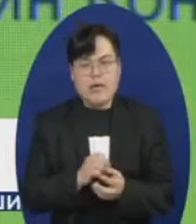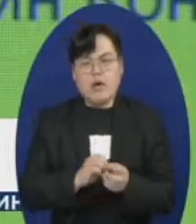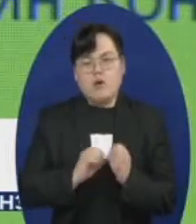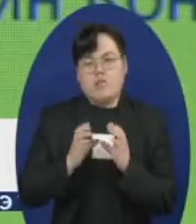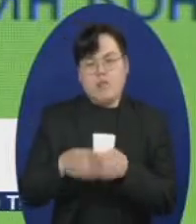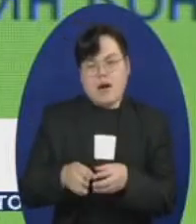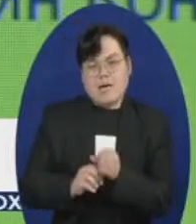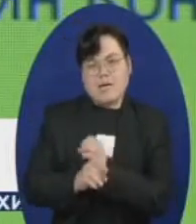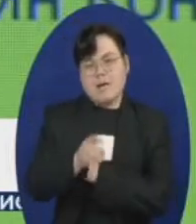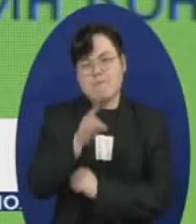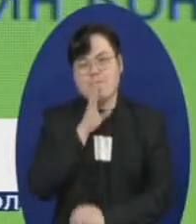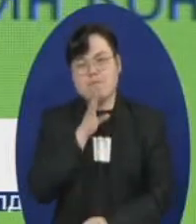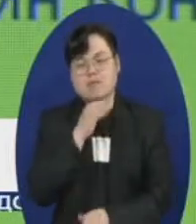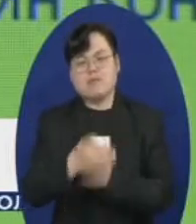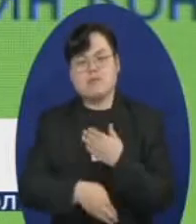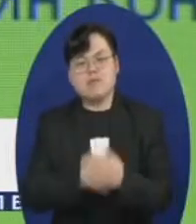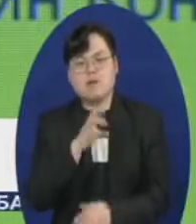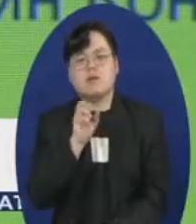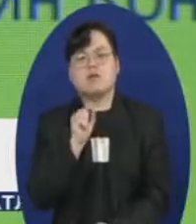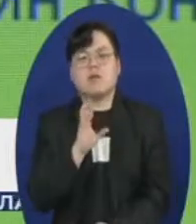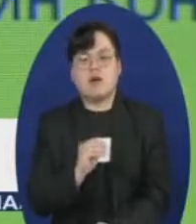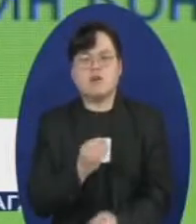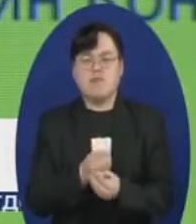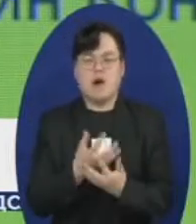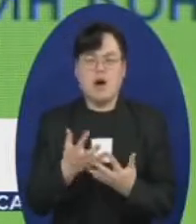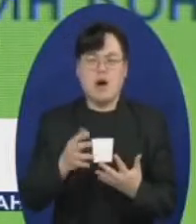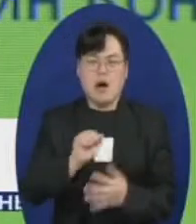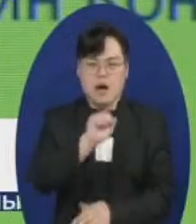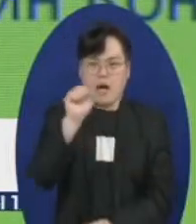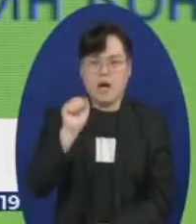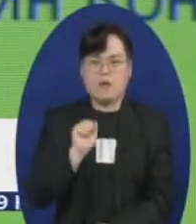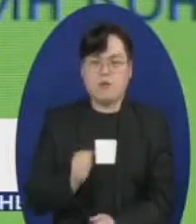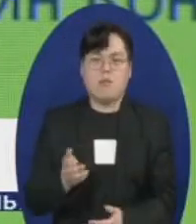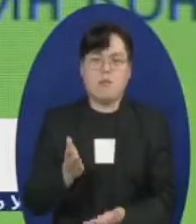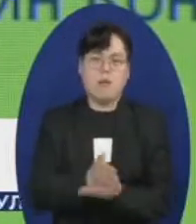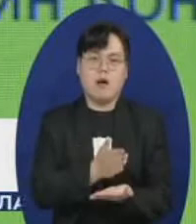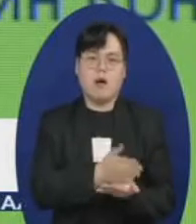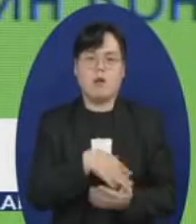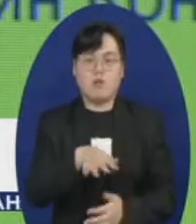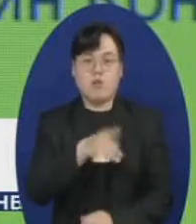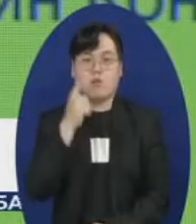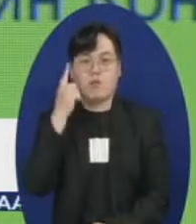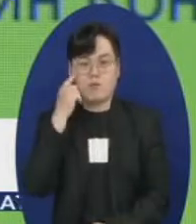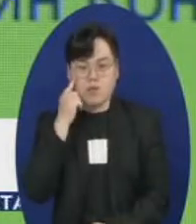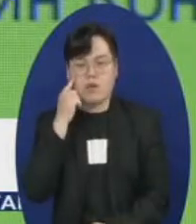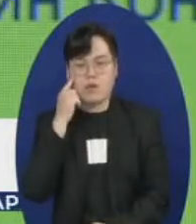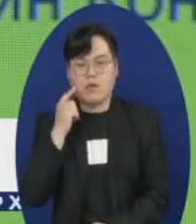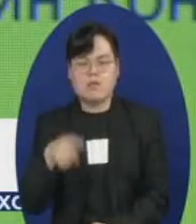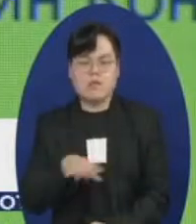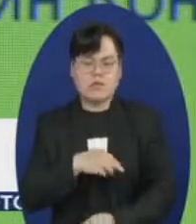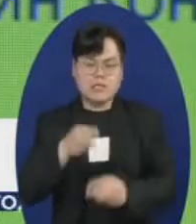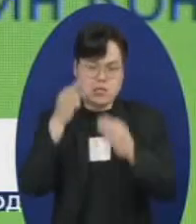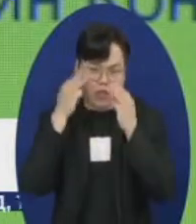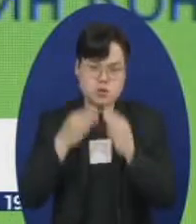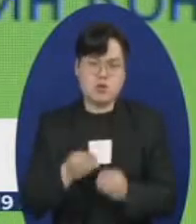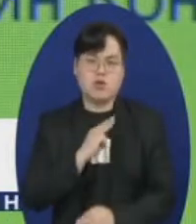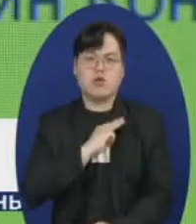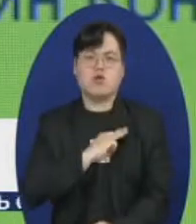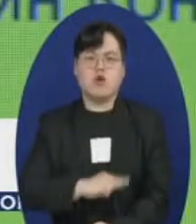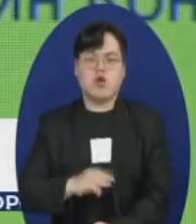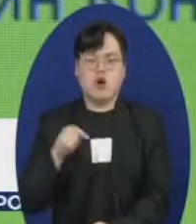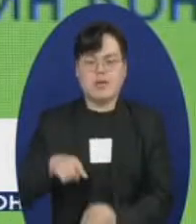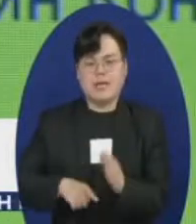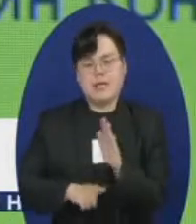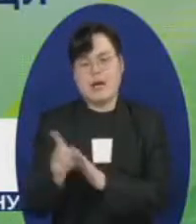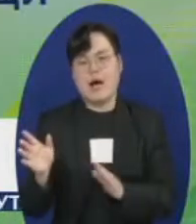асуудлыг бодож шийдвэрлэх зэрэг олон асуудлууд байгааг та бүхэн бүгд мэдж байгаа. Энэ бүхнийг бид шийдвэрлэхийн тулд